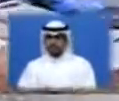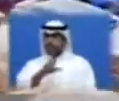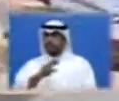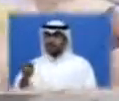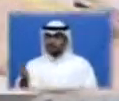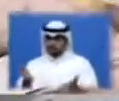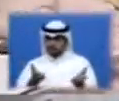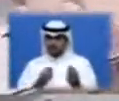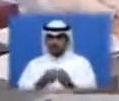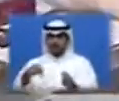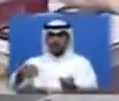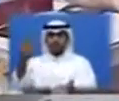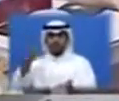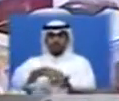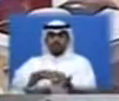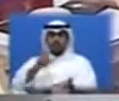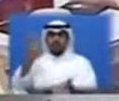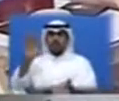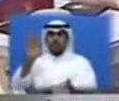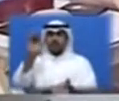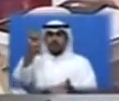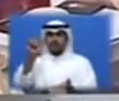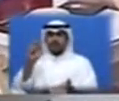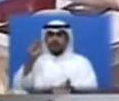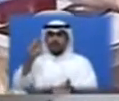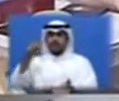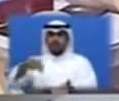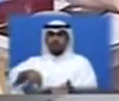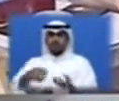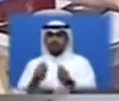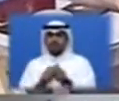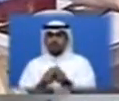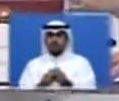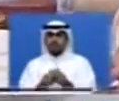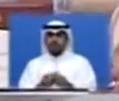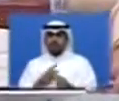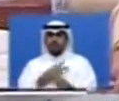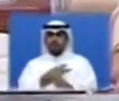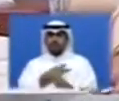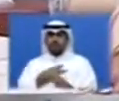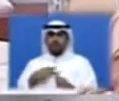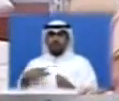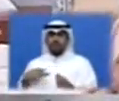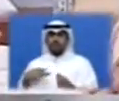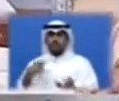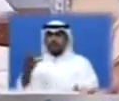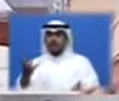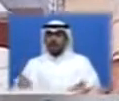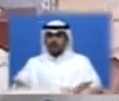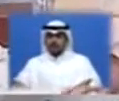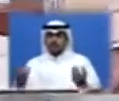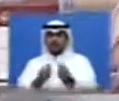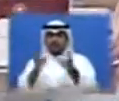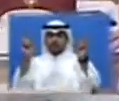كما استقبل سمو نائب الأمير وولي العهد الشيخ نواف الأحمد الجابر الصباح حفظه الله بقصر السيف صباح اليوم معالي وزير الأشغال